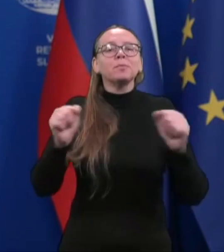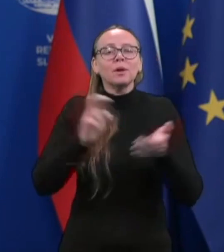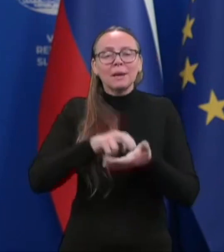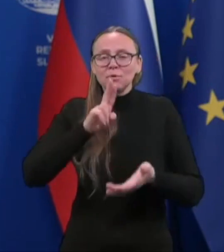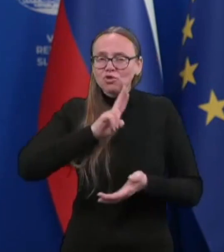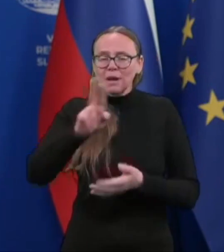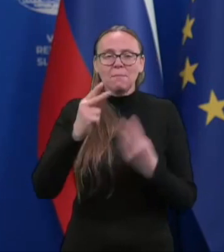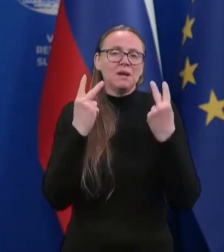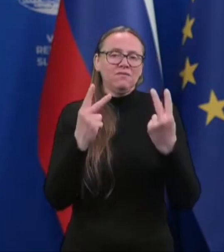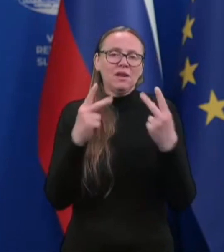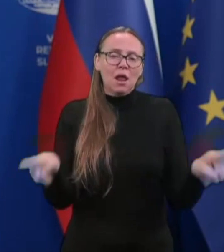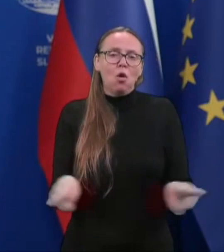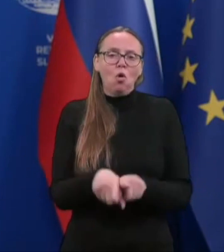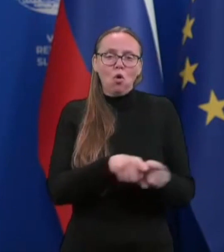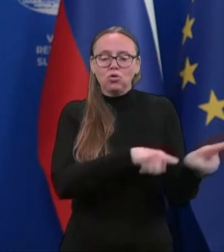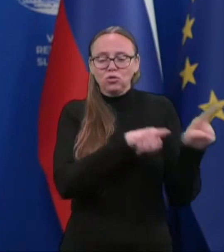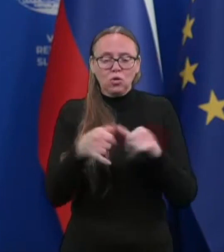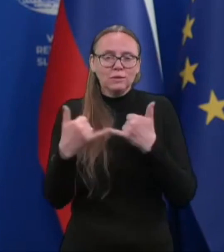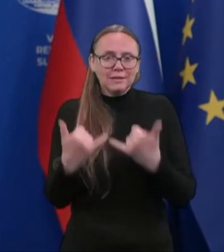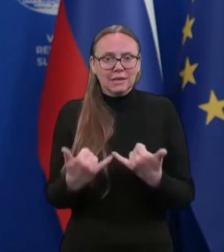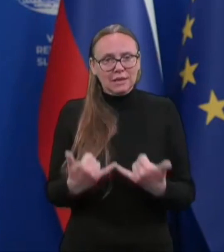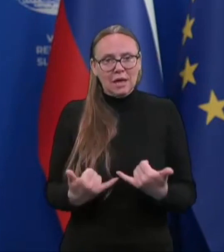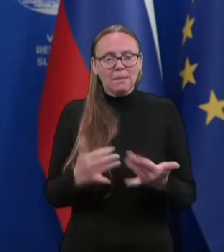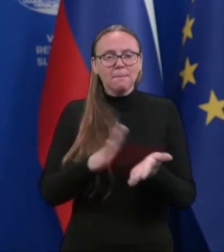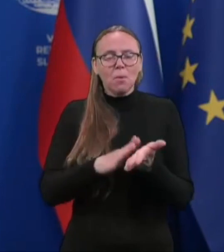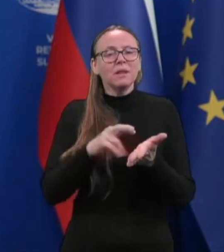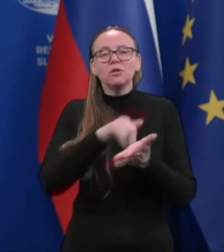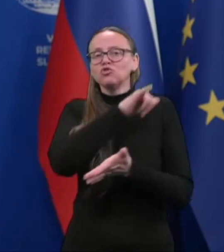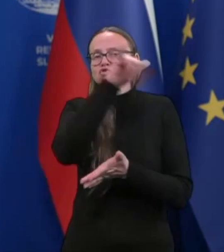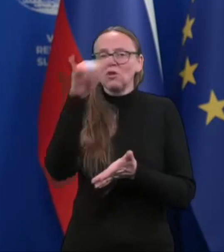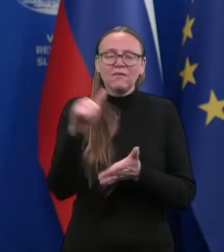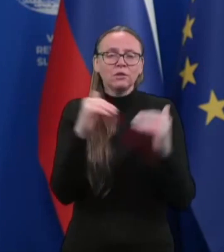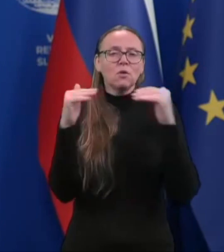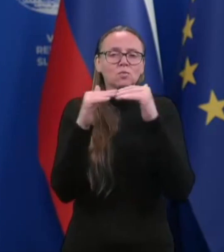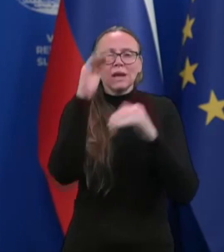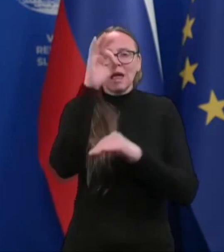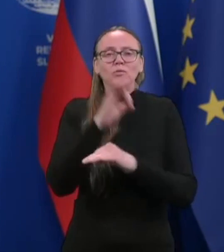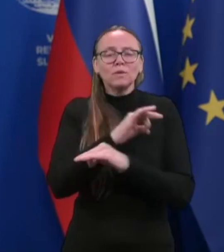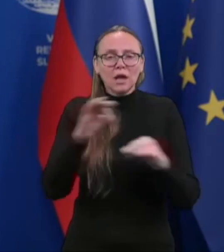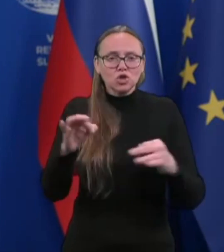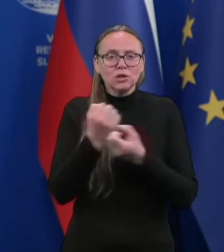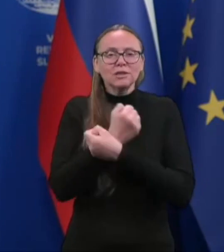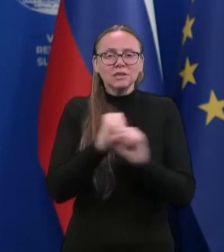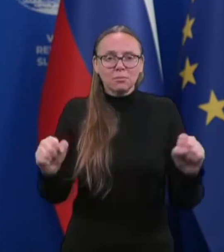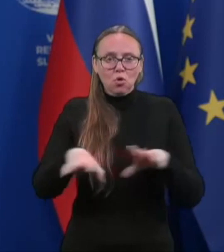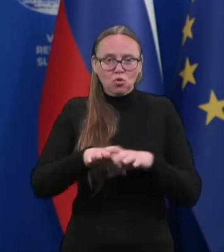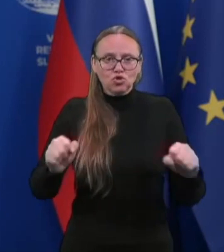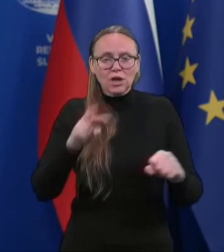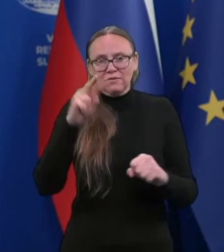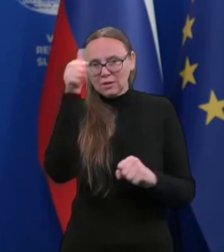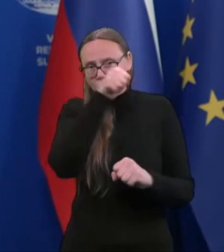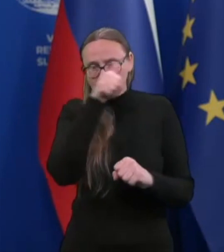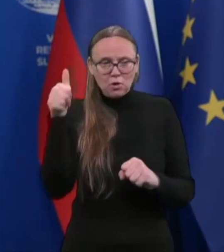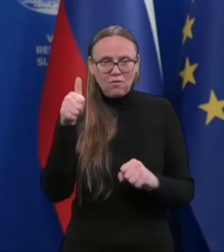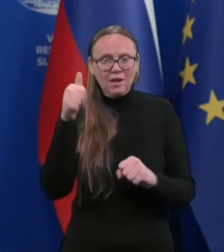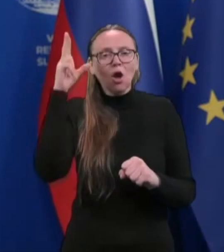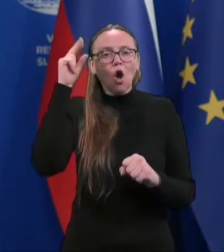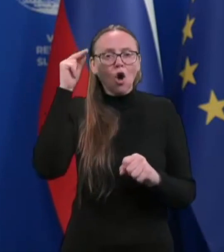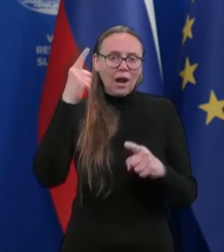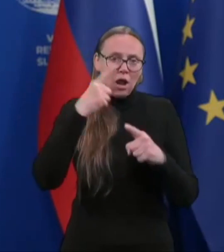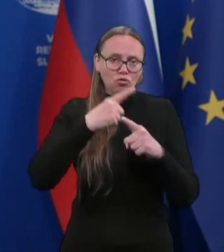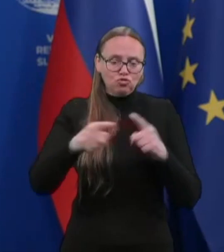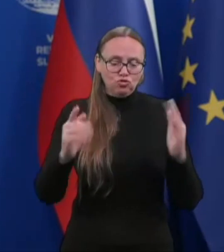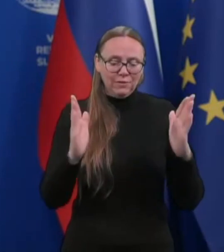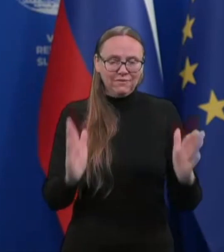naprej veljajo tako, kot so veljali doslej, se pravi, še vedno smo v skladu z načrtom sproščanja ukrepov v tako imenovani oranžni